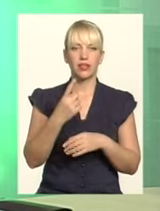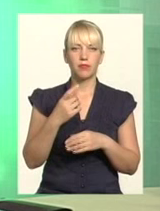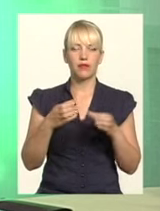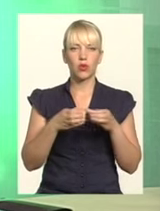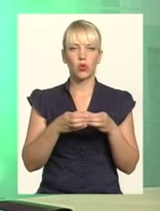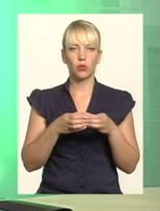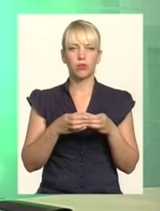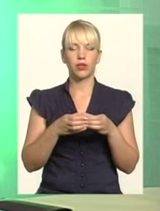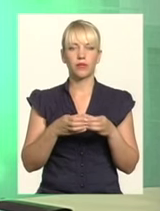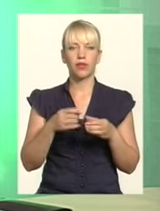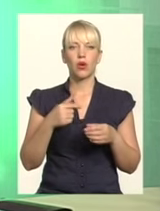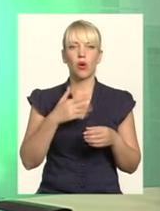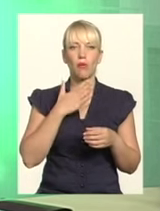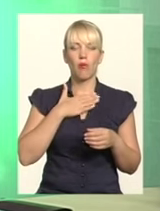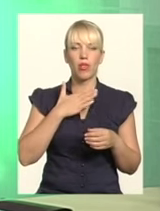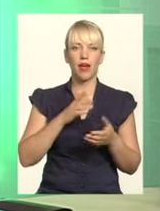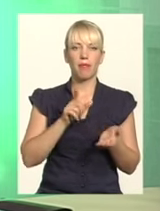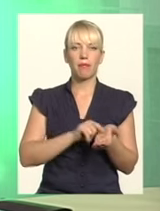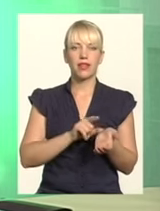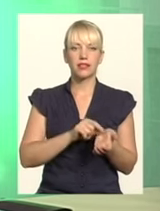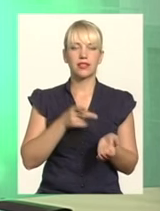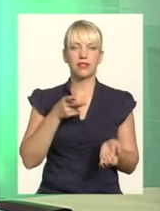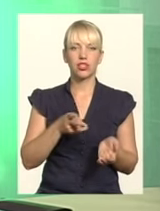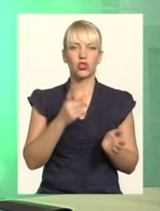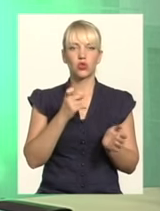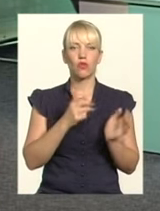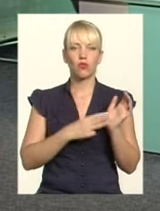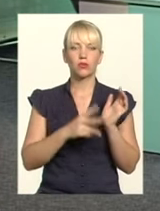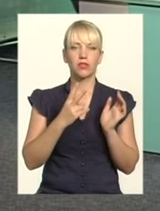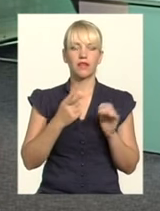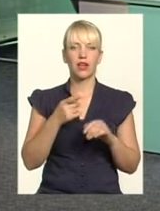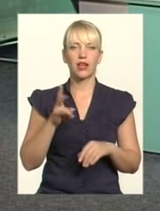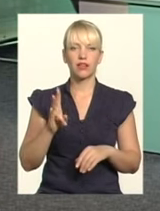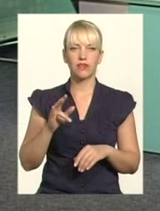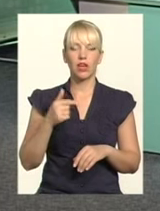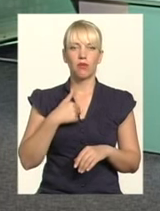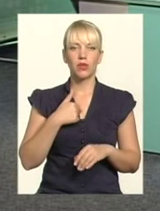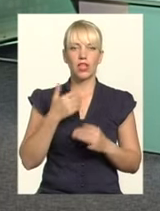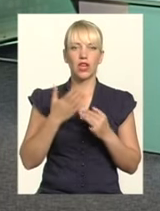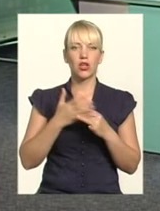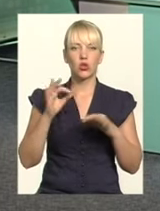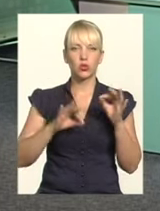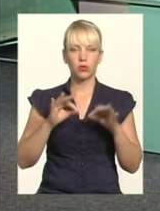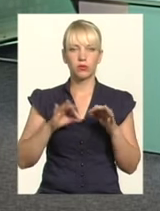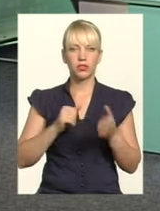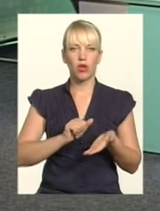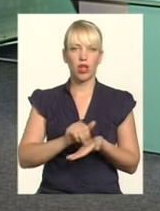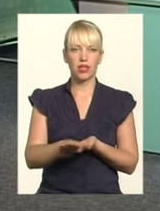групи. Моя пенсія 2182 гривні. Мне субсидию